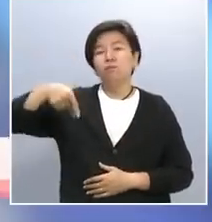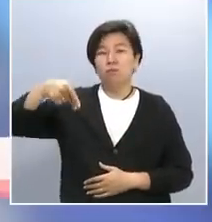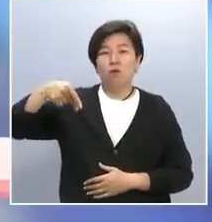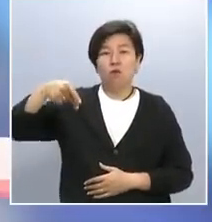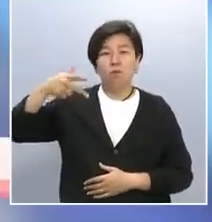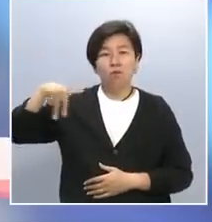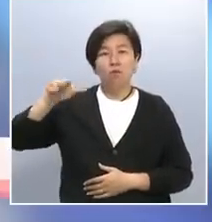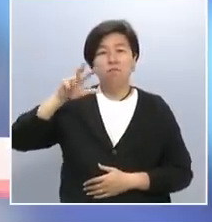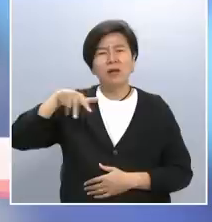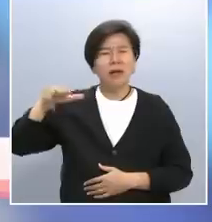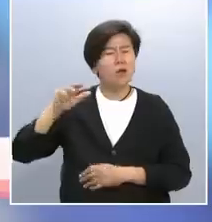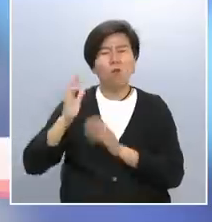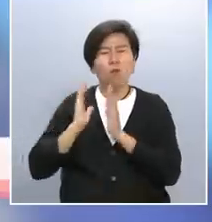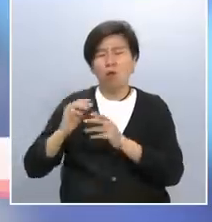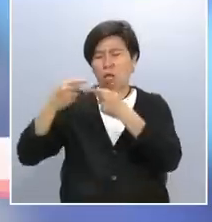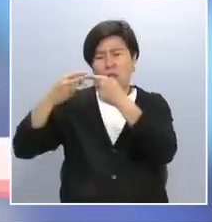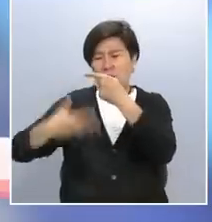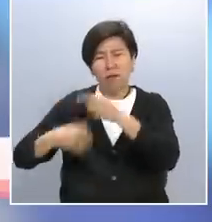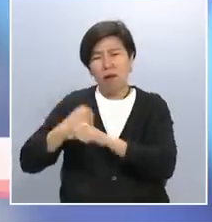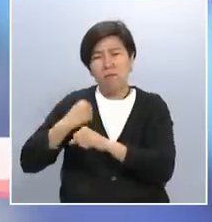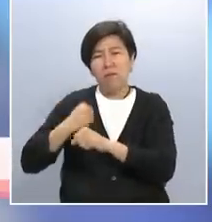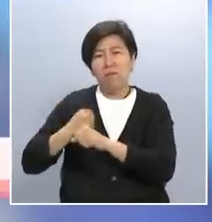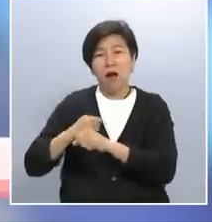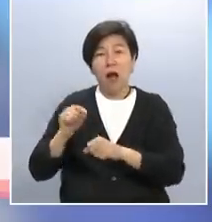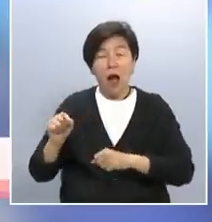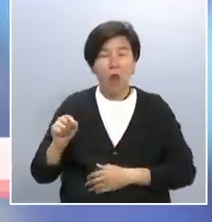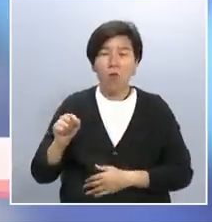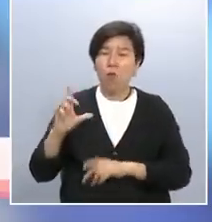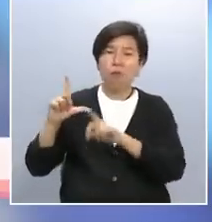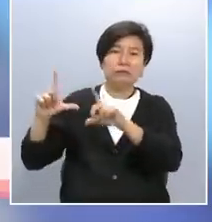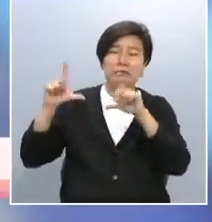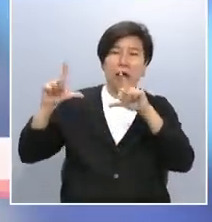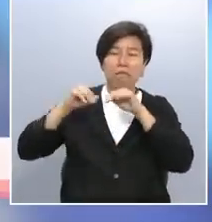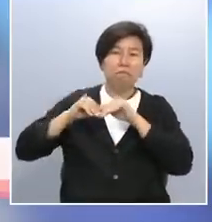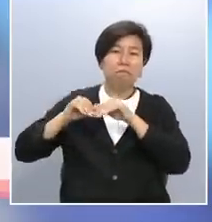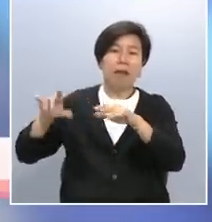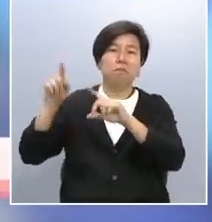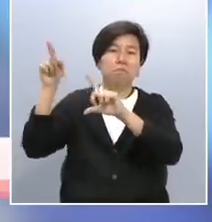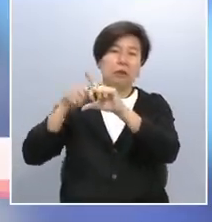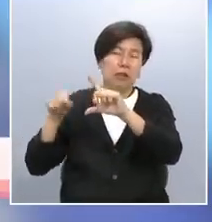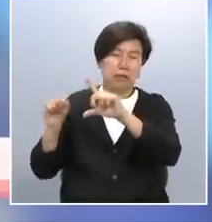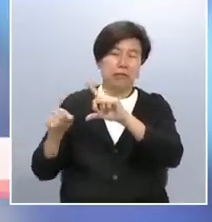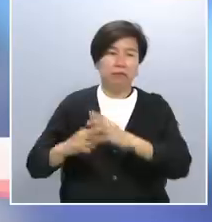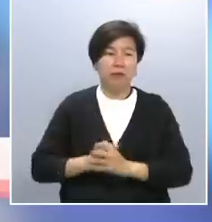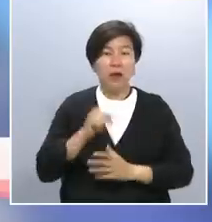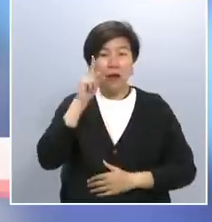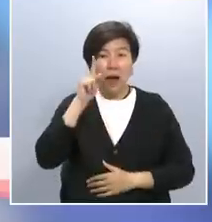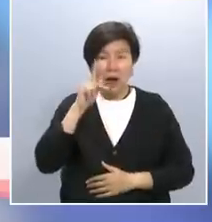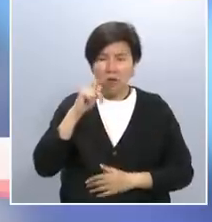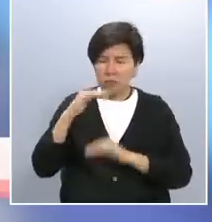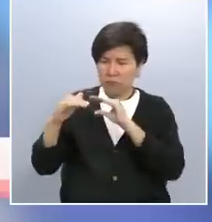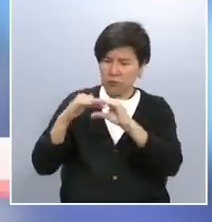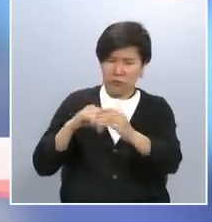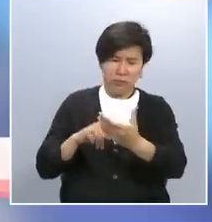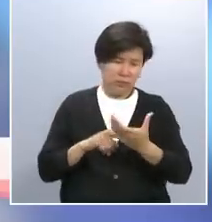เพื่อไทยแล้วก็อีกหลายๆคนก็ทำกันเยอะแต่ก็แพ้กระแสแล้วตอนนี้มีคนส่งข่าวมาให้ดูบอกว่าคุณไอซ์ได้